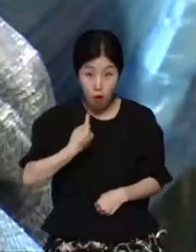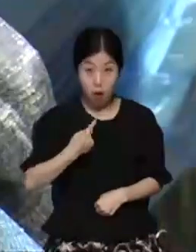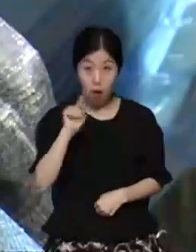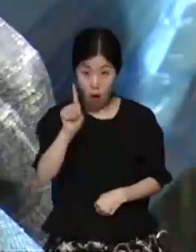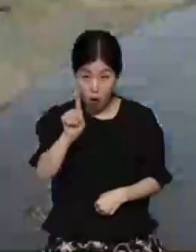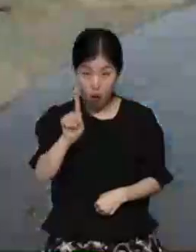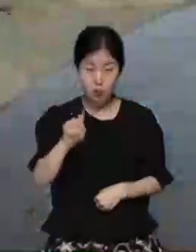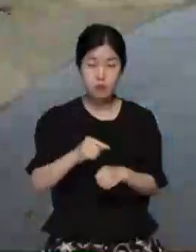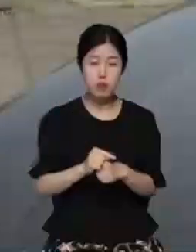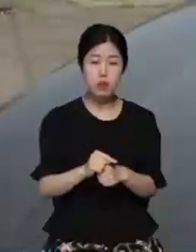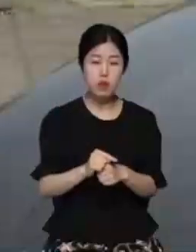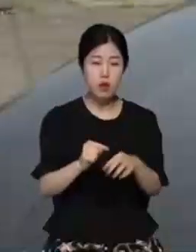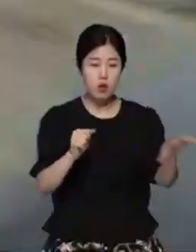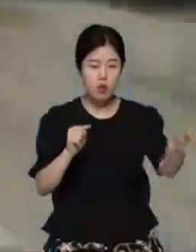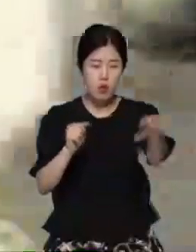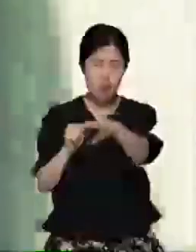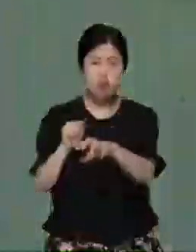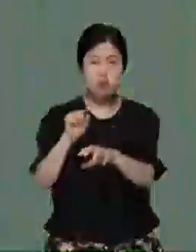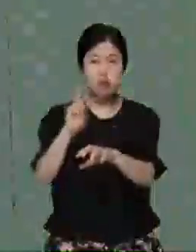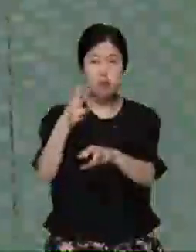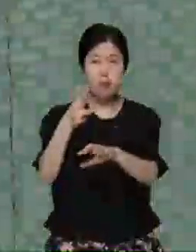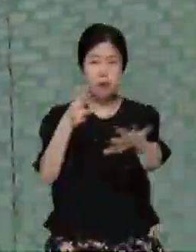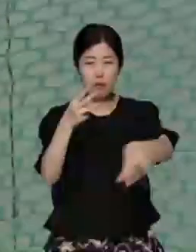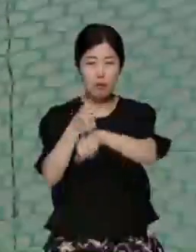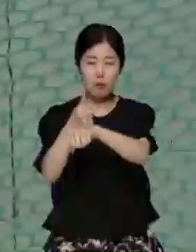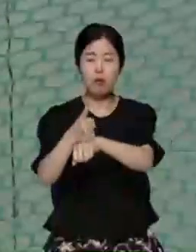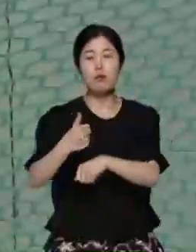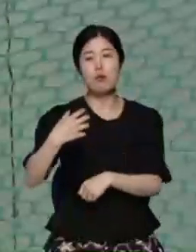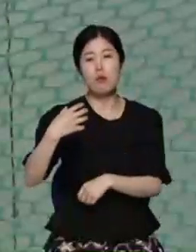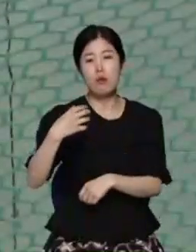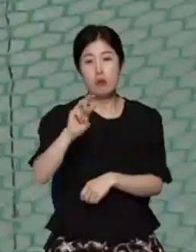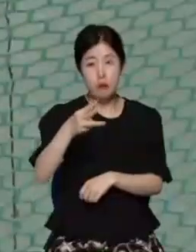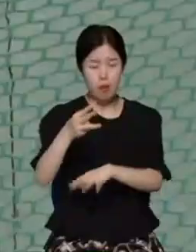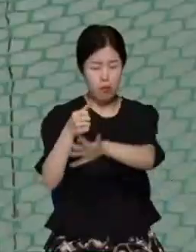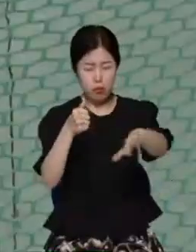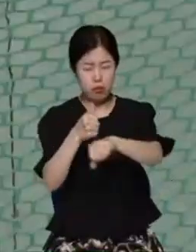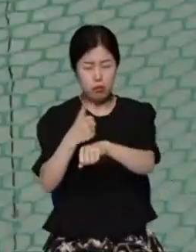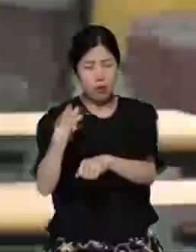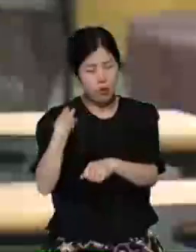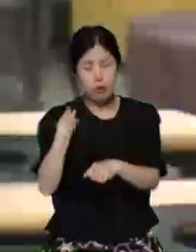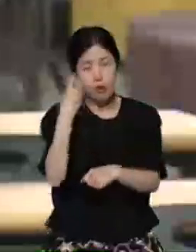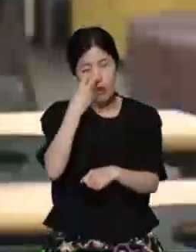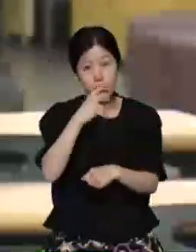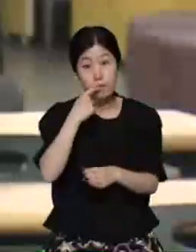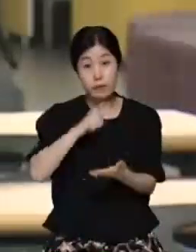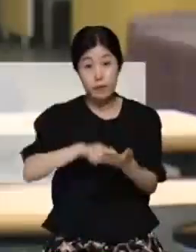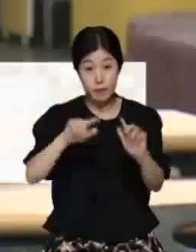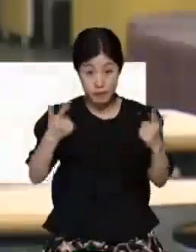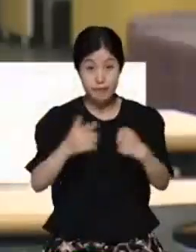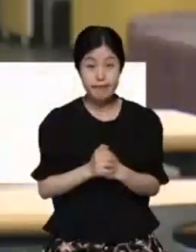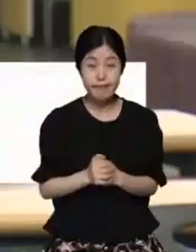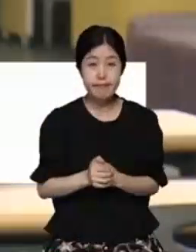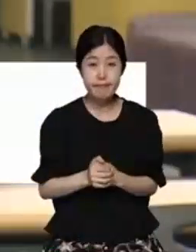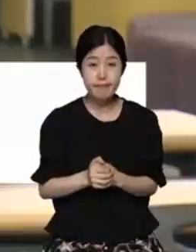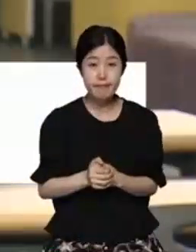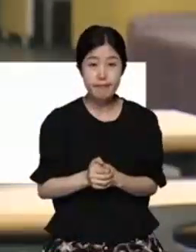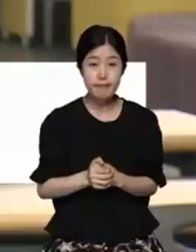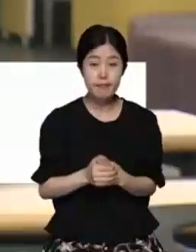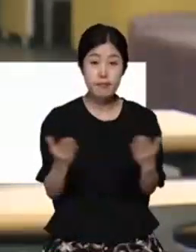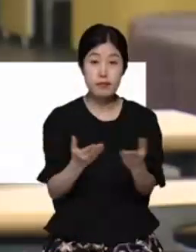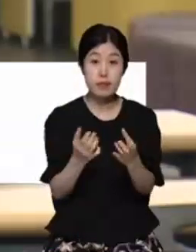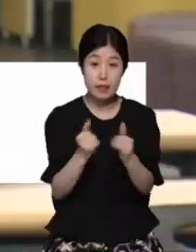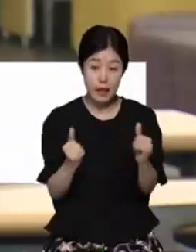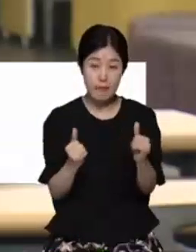많게는 300여 곳을 담당하다 보니 제대로 된 감시가 어렵습니다. 인력이 좀 배치가 되는 게 좀 우선순위라고